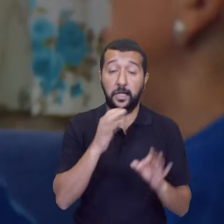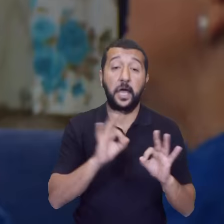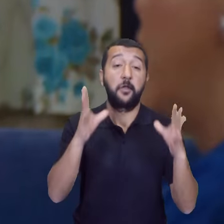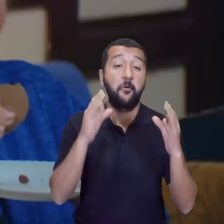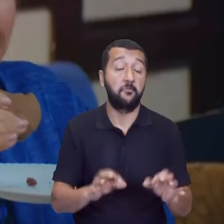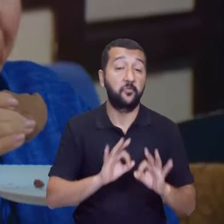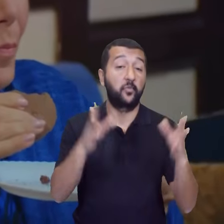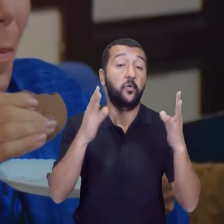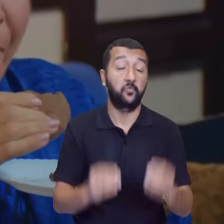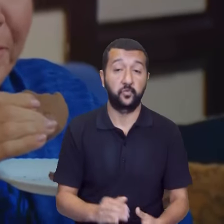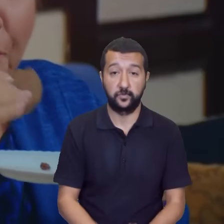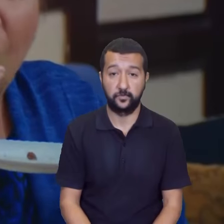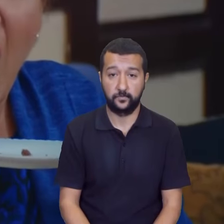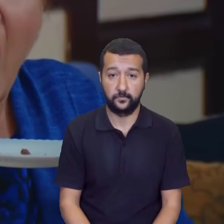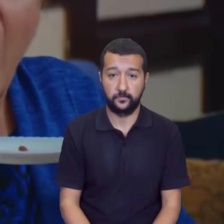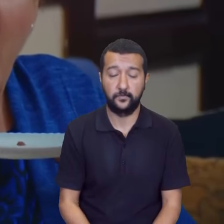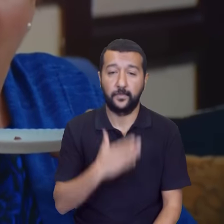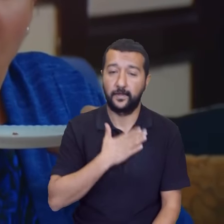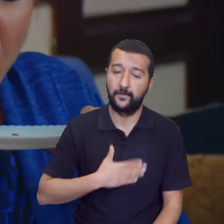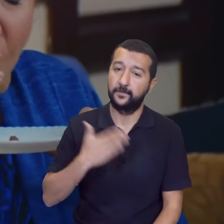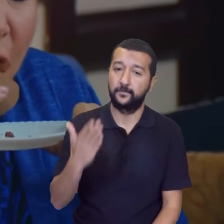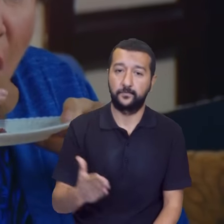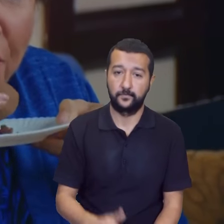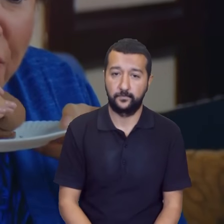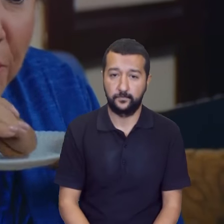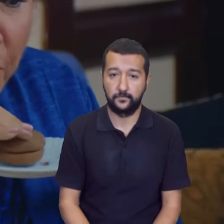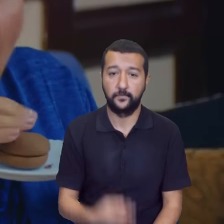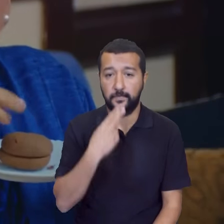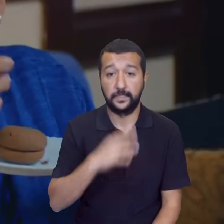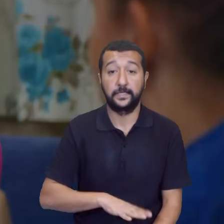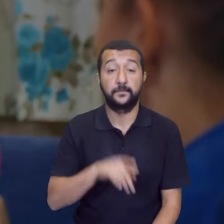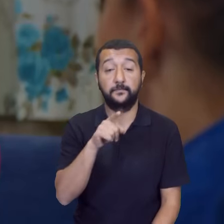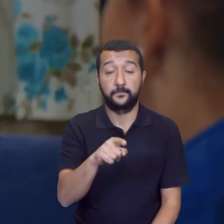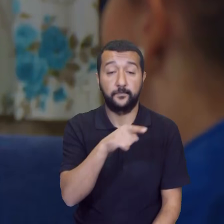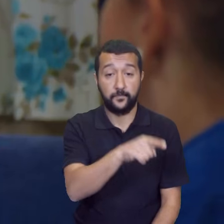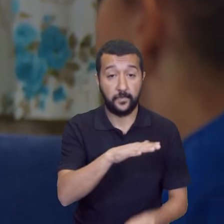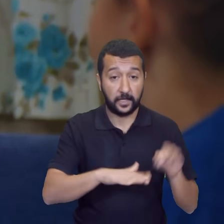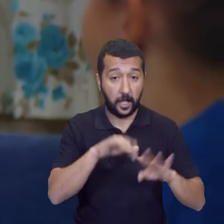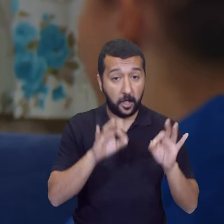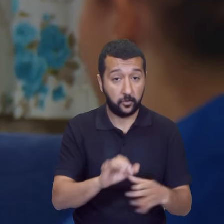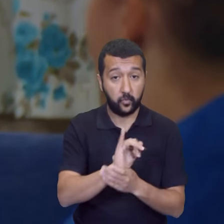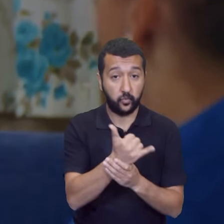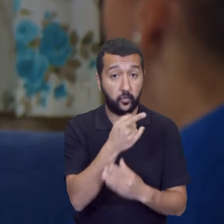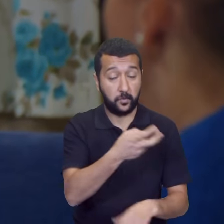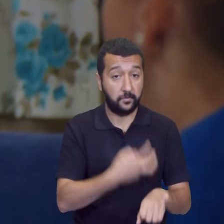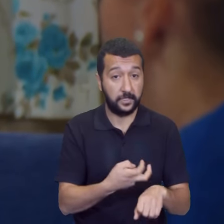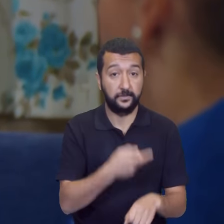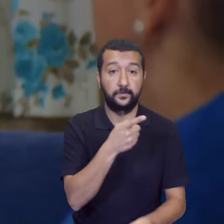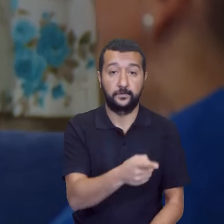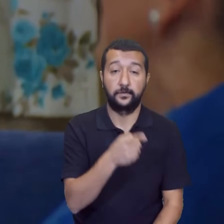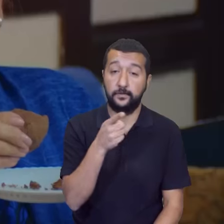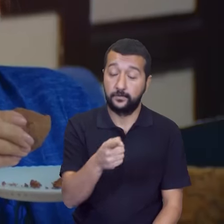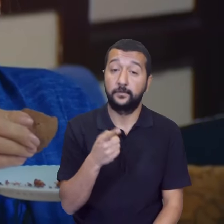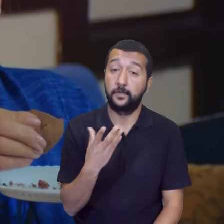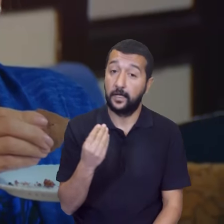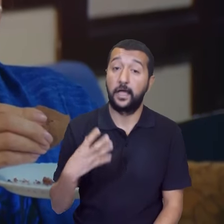Harika, muhteşem. Afiyet olsun. Ay kızım, elimden her iş geliyor maşallah.